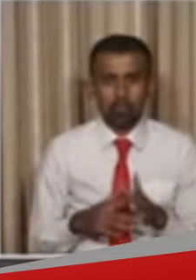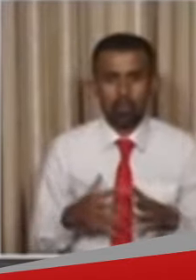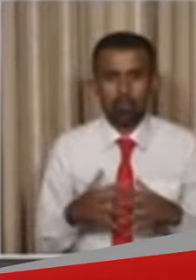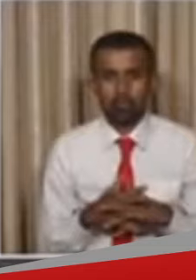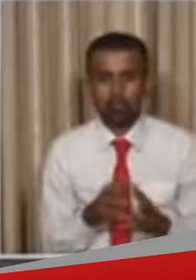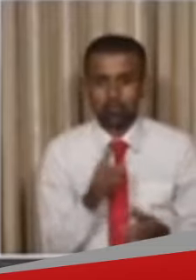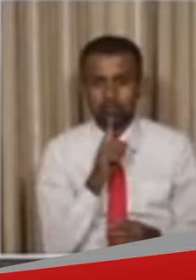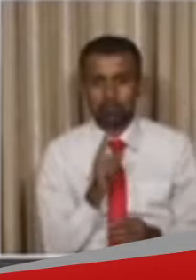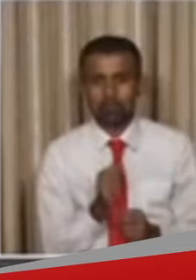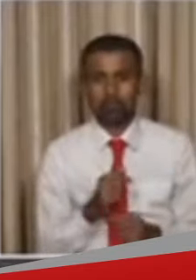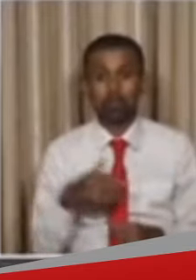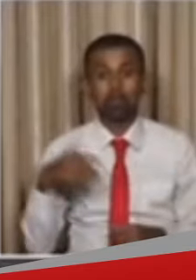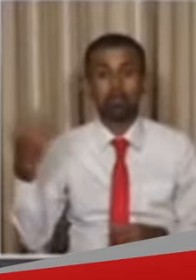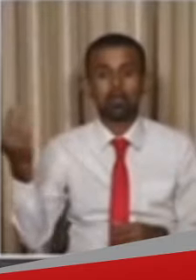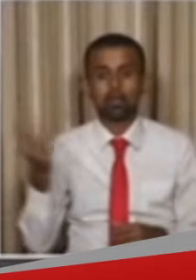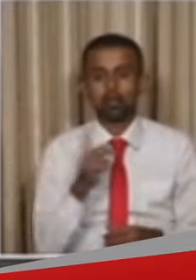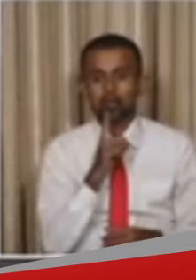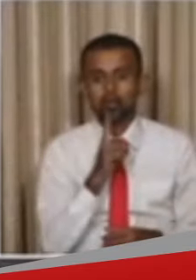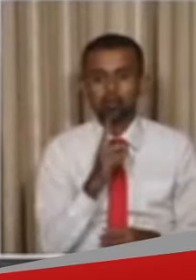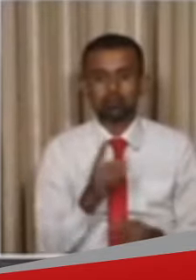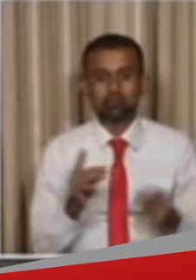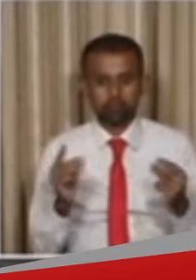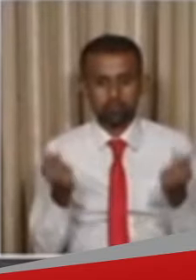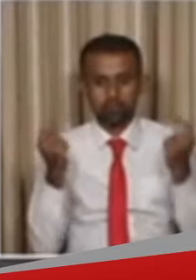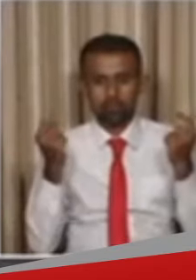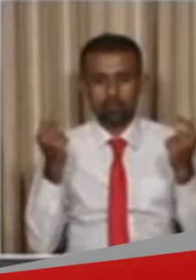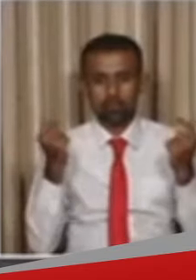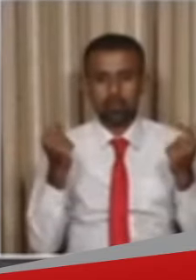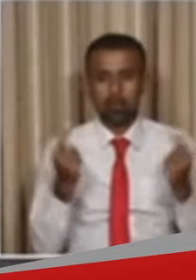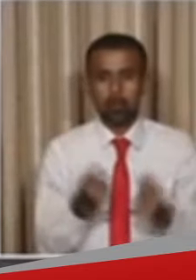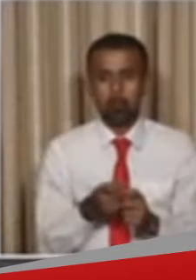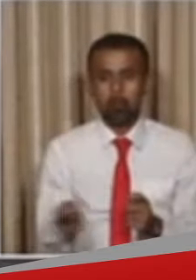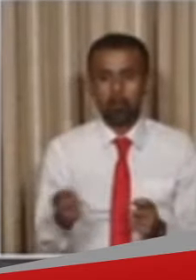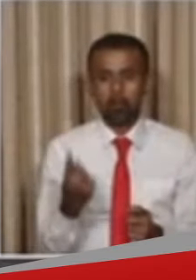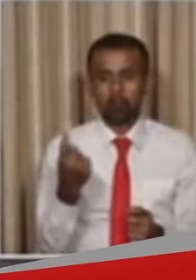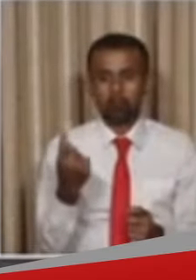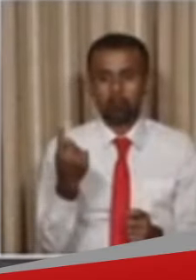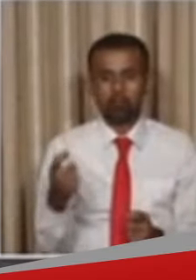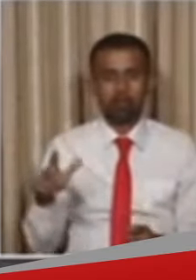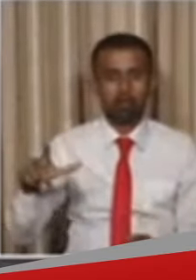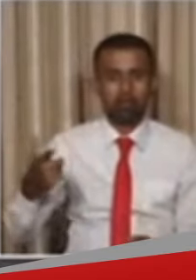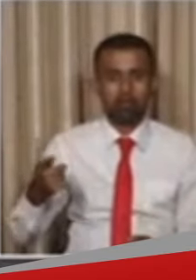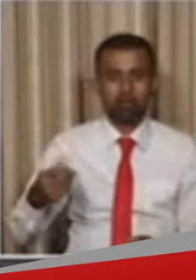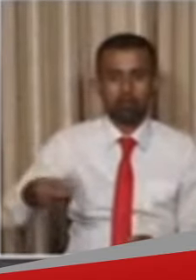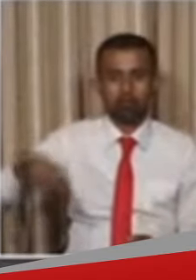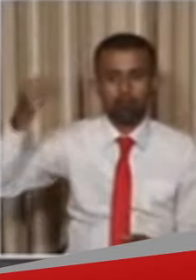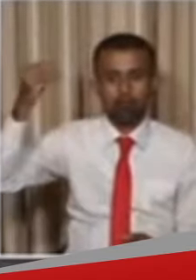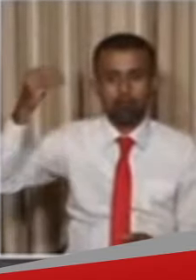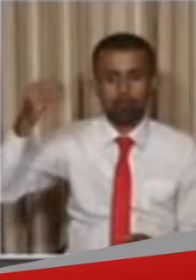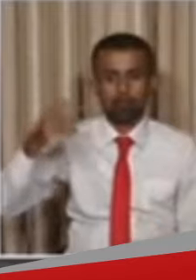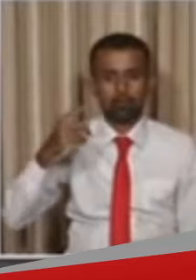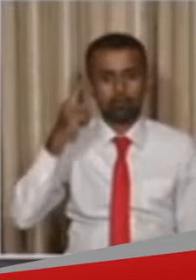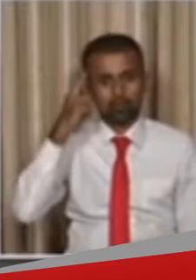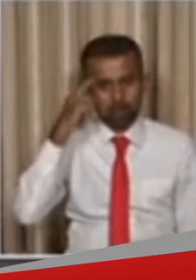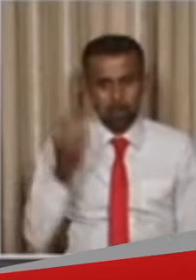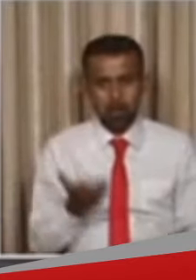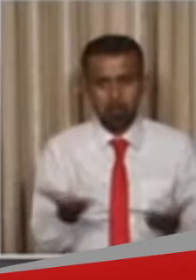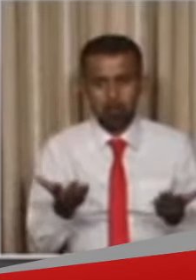නැතුව එළියට ගිහිල්ලා කියනවා එකපාරටම ඔන්න අපි පඩි වැඩි කර 1700ක් කියලා. මේ නොදන්න බබෙක්ද